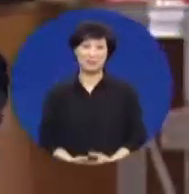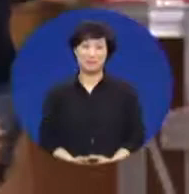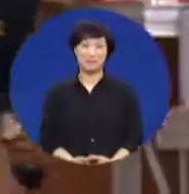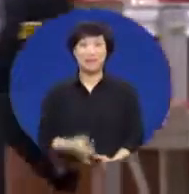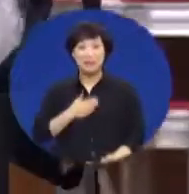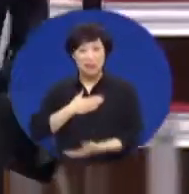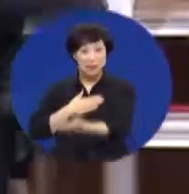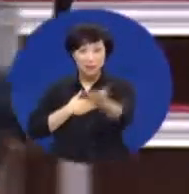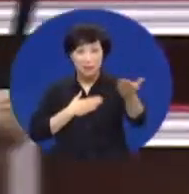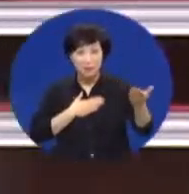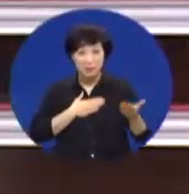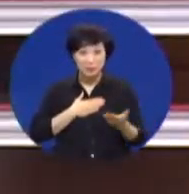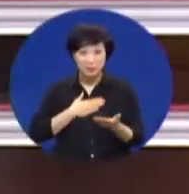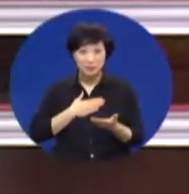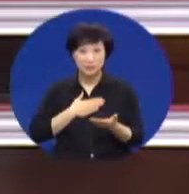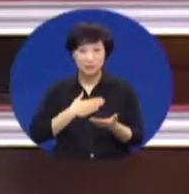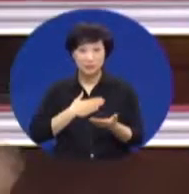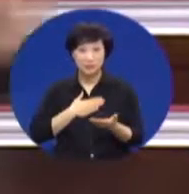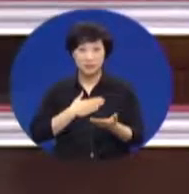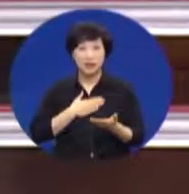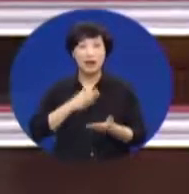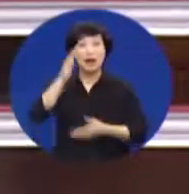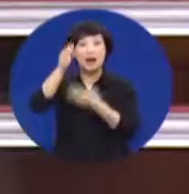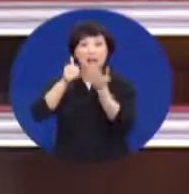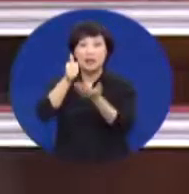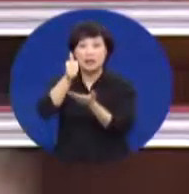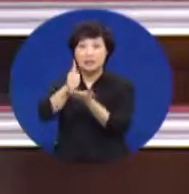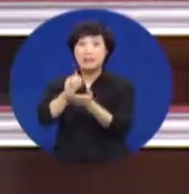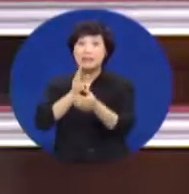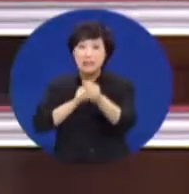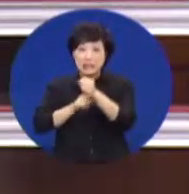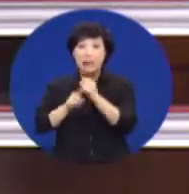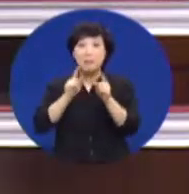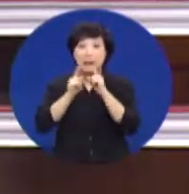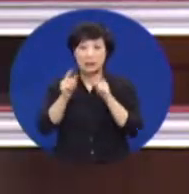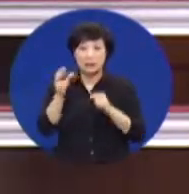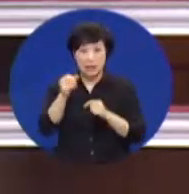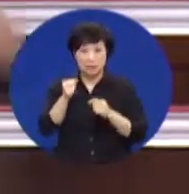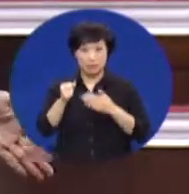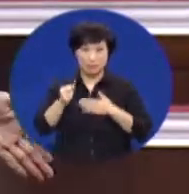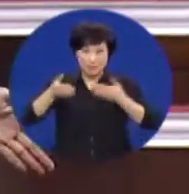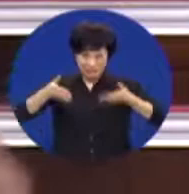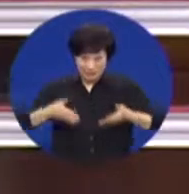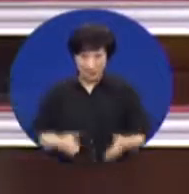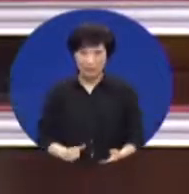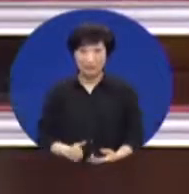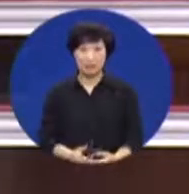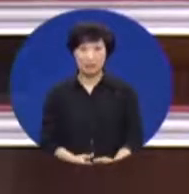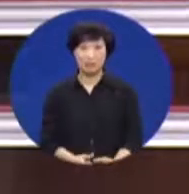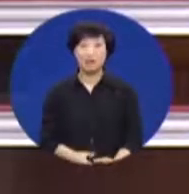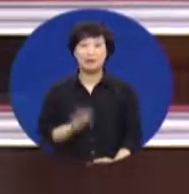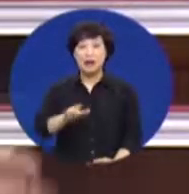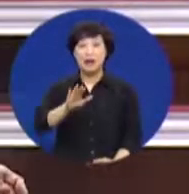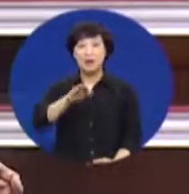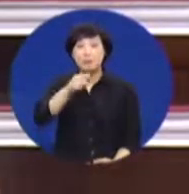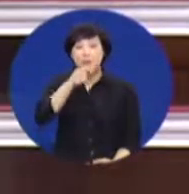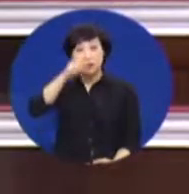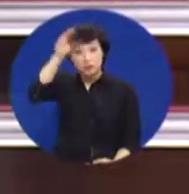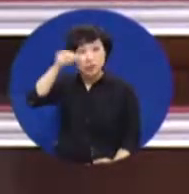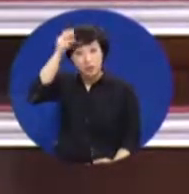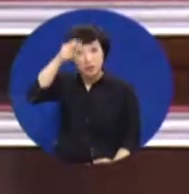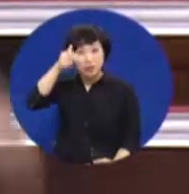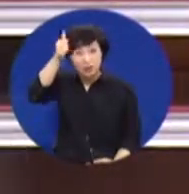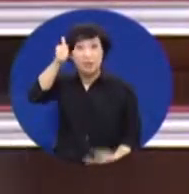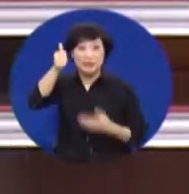나와 여러분들이 하나님이 진리의 말씀으로 나를 낳았다. 물과 성령으로